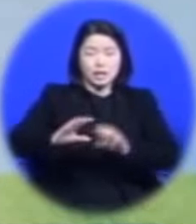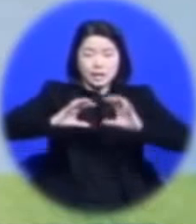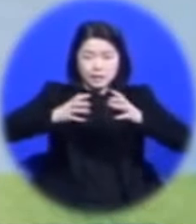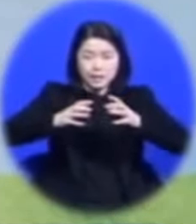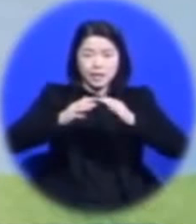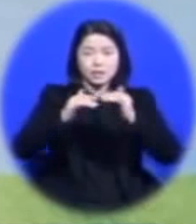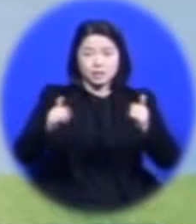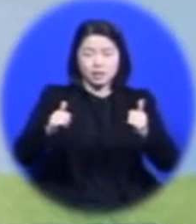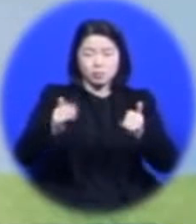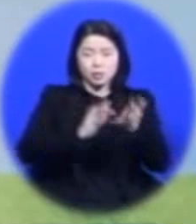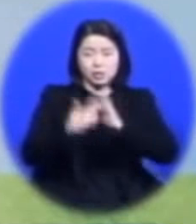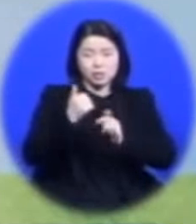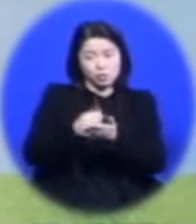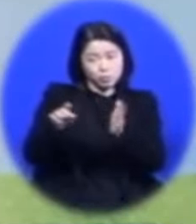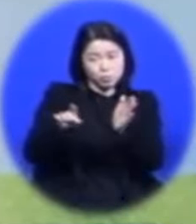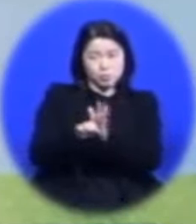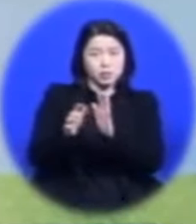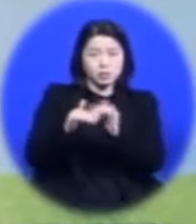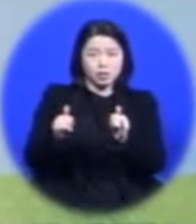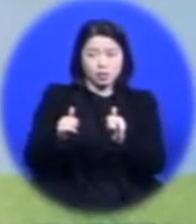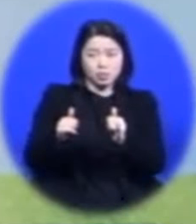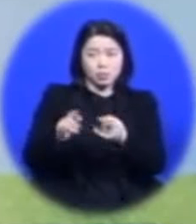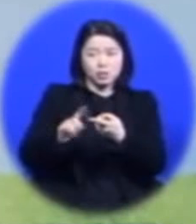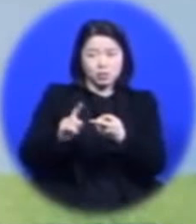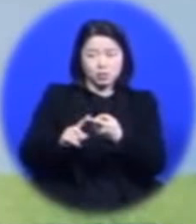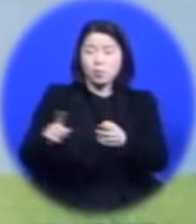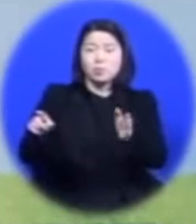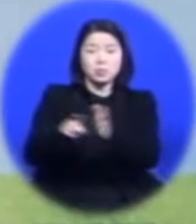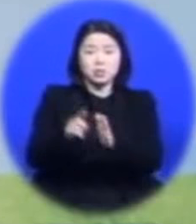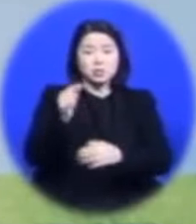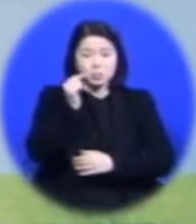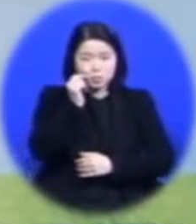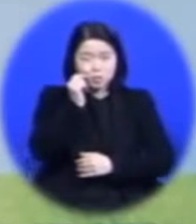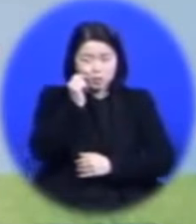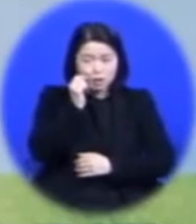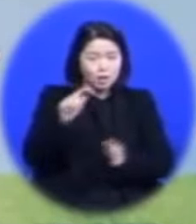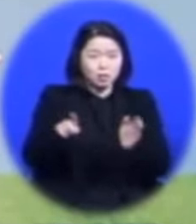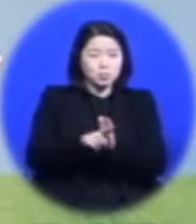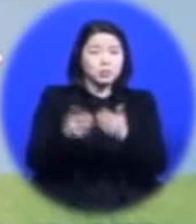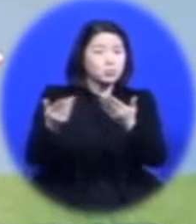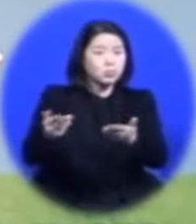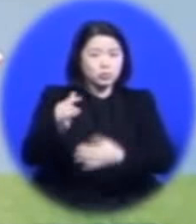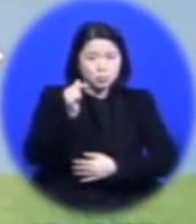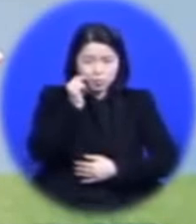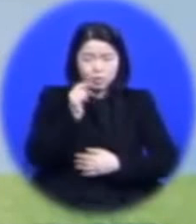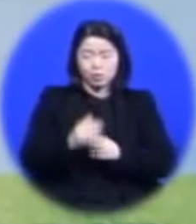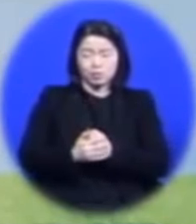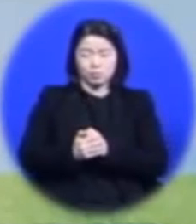사람들은 예수 믿는 사람을 해요 믿음을 주지를